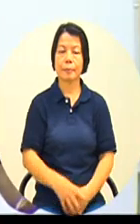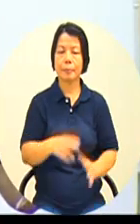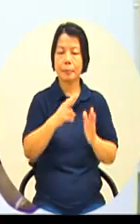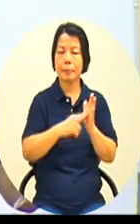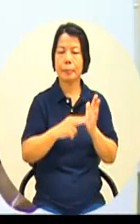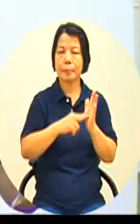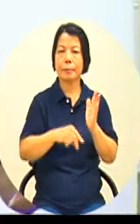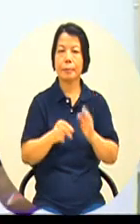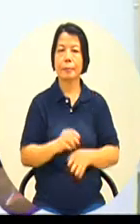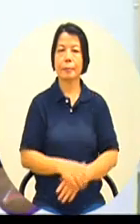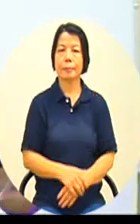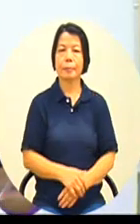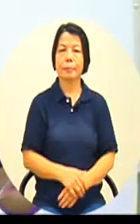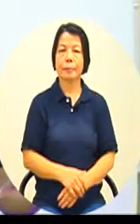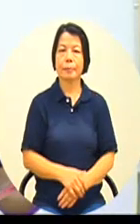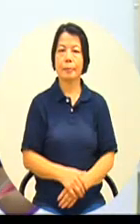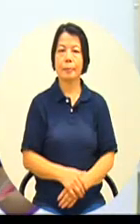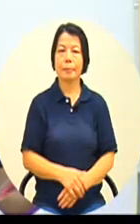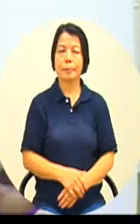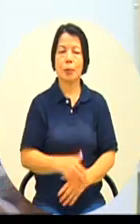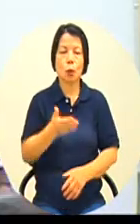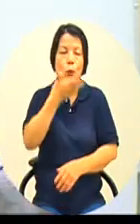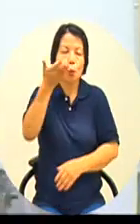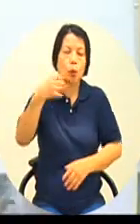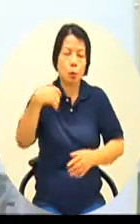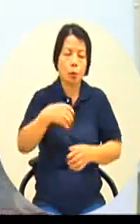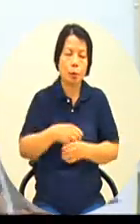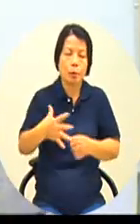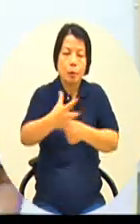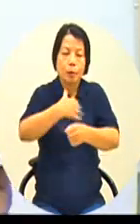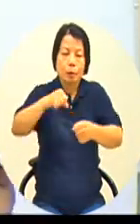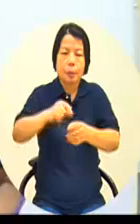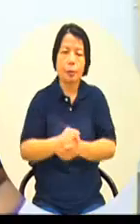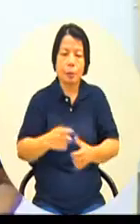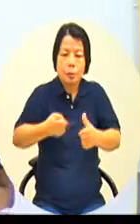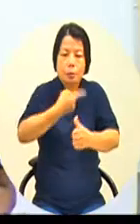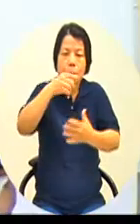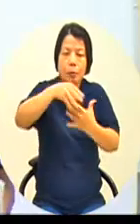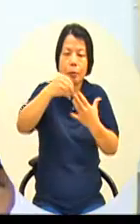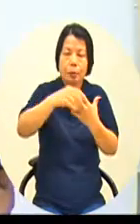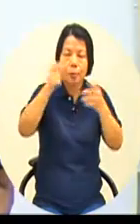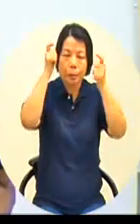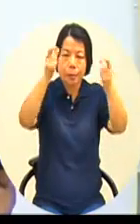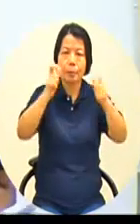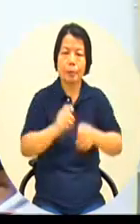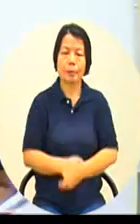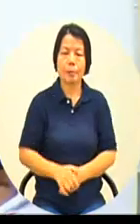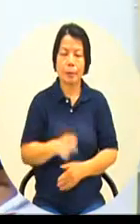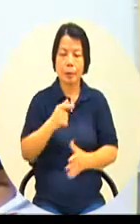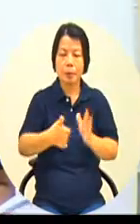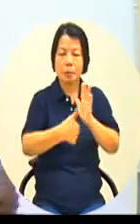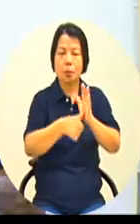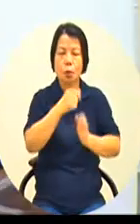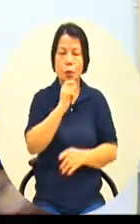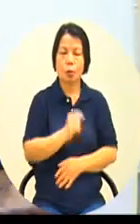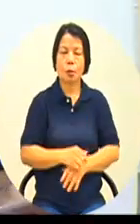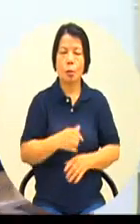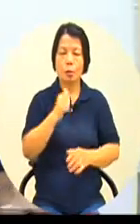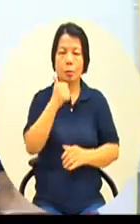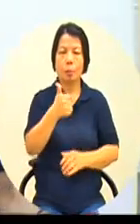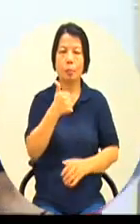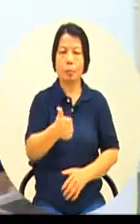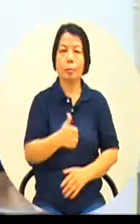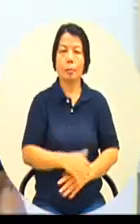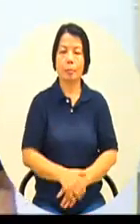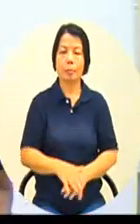是旅行台湾，首选高雄啊，这个口号喊得很不错啊！啊，真正有没有